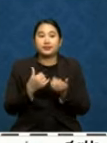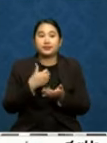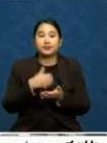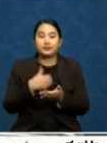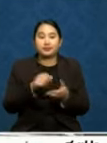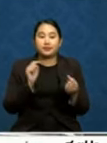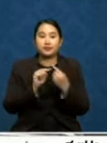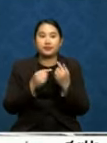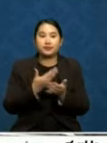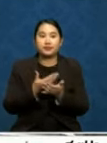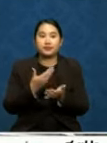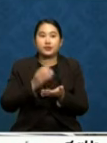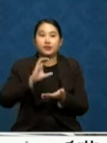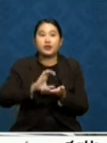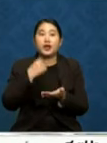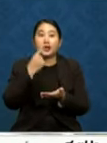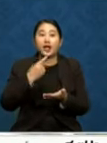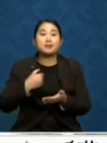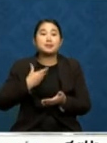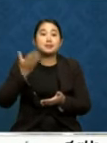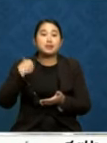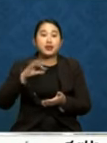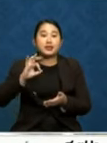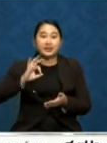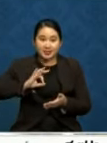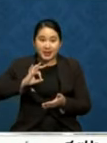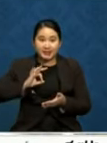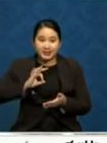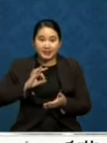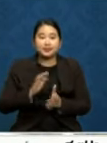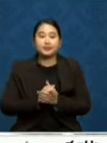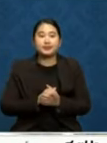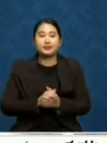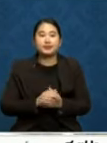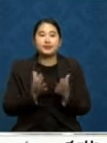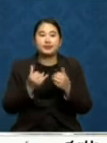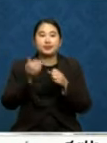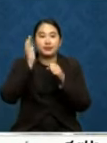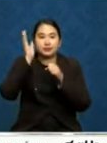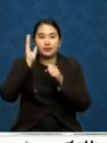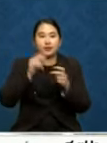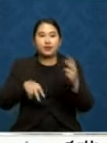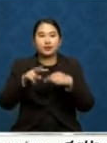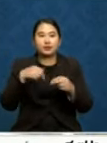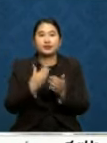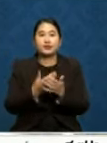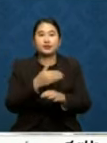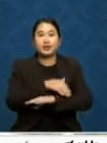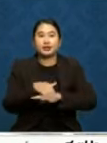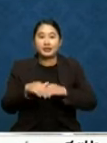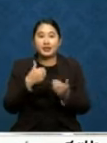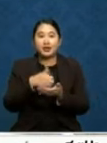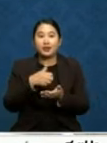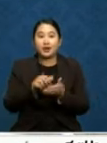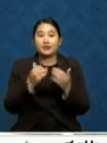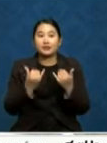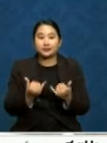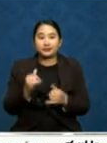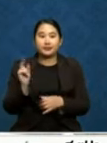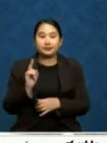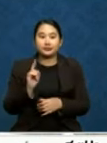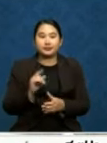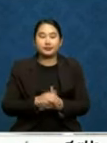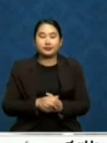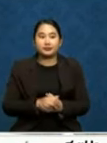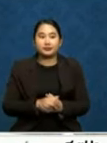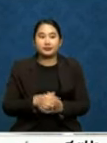นผู้เคยเป็นสมาชิกรัฐสภานะครับซึ่งมารายงานผู้สอบบัญชีและการเงินต่อสภาในวันนี้นะครับก็อยาก